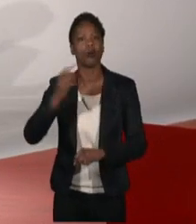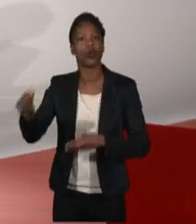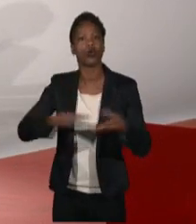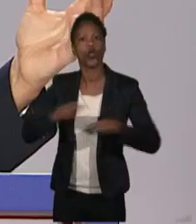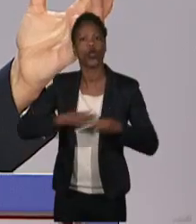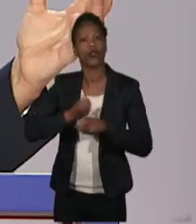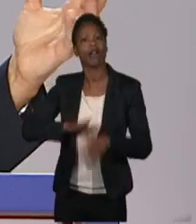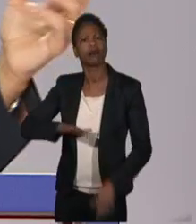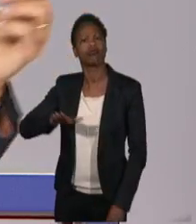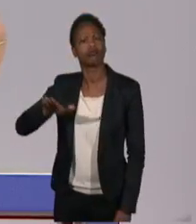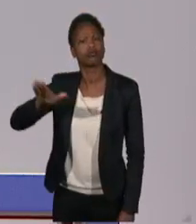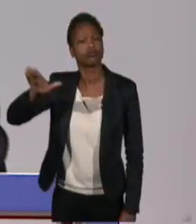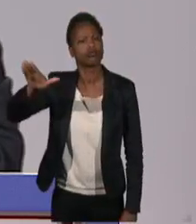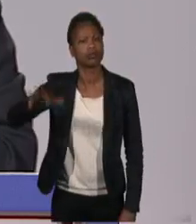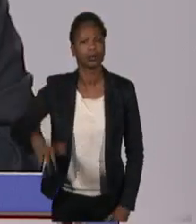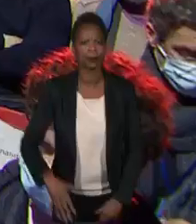emploi.